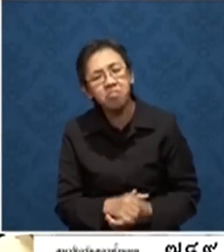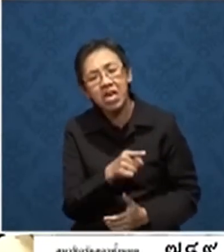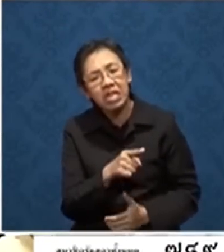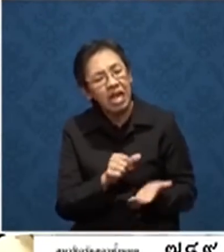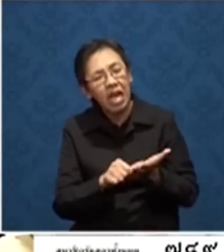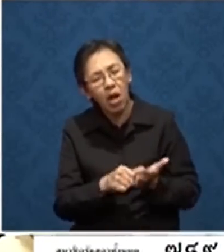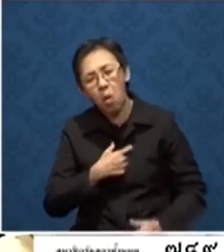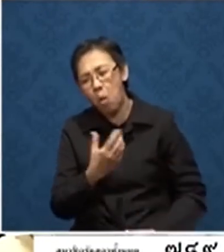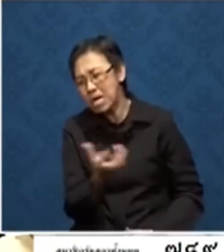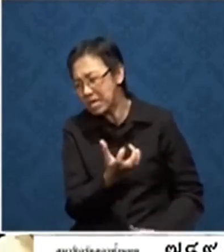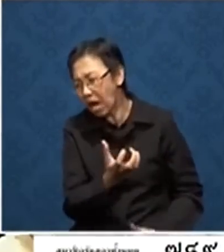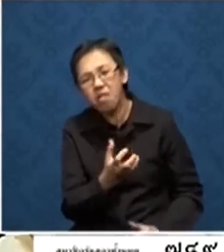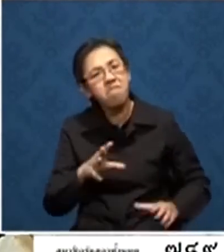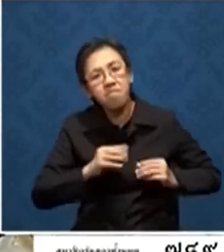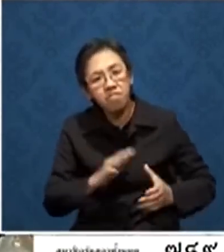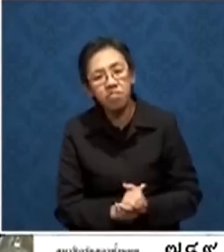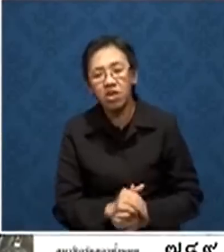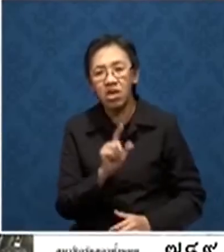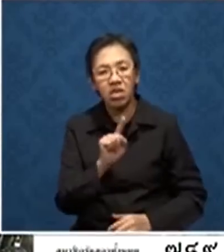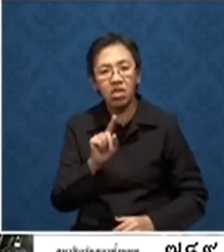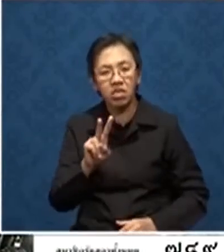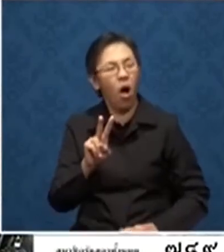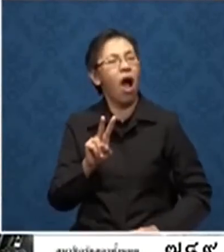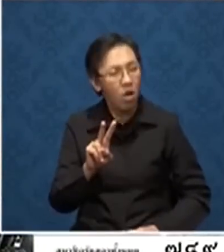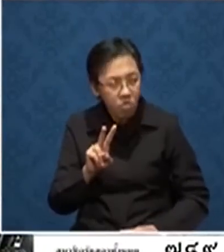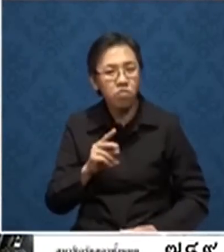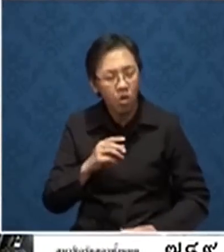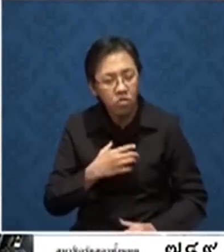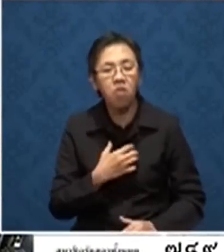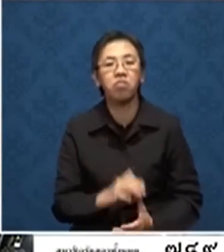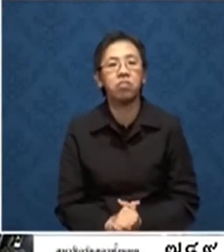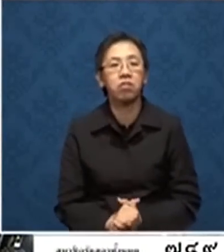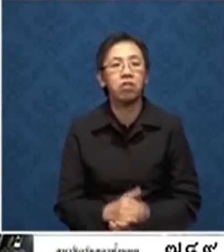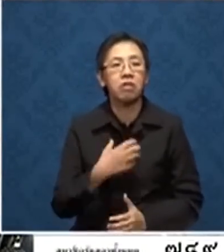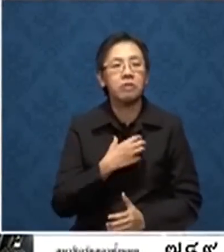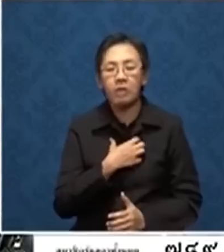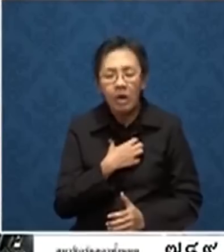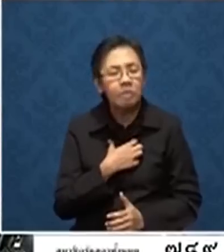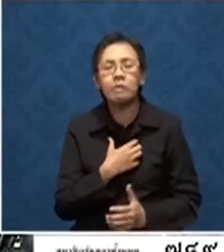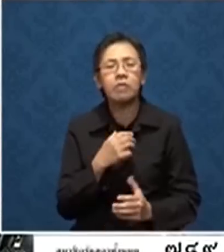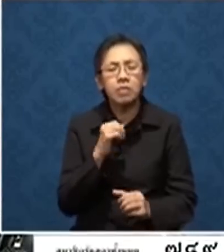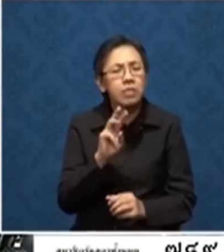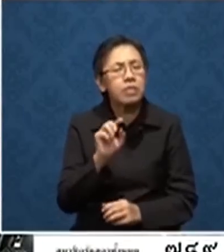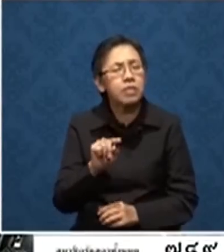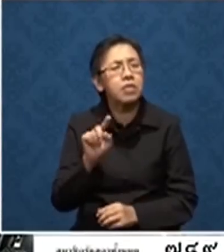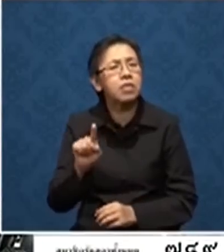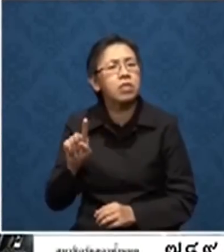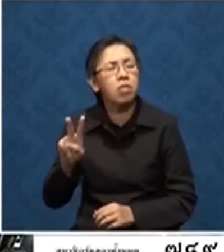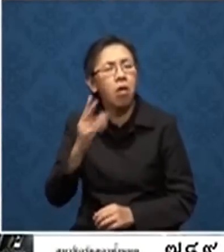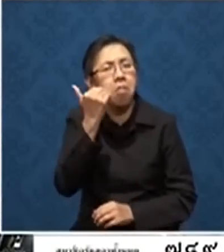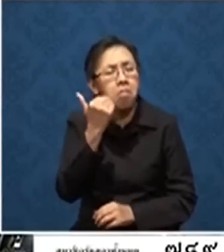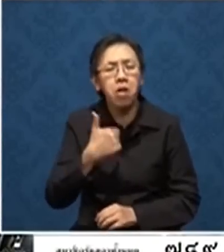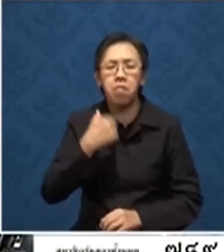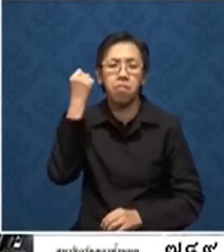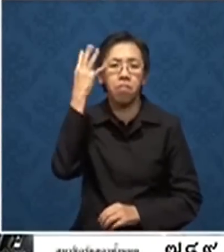เลยกูจะต้องถือ 112มาจากกระเป๋ากูต้องทำร้ายมันทำไมครับเนี่ยผมไม่เข้าใจ